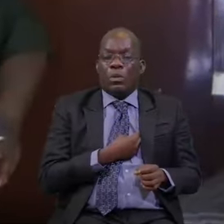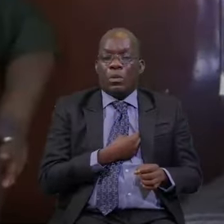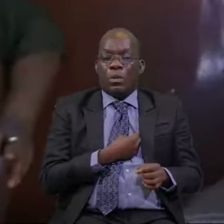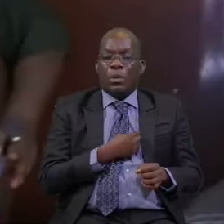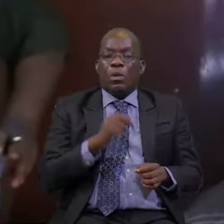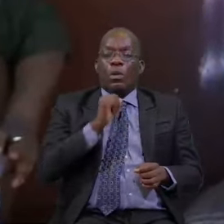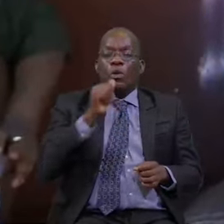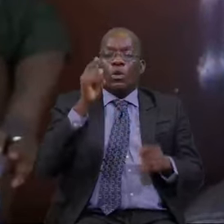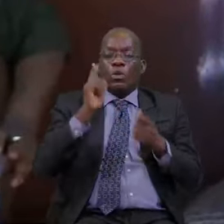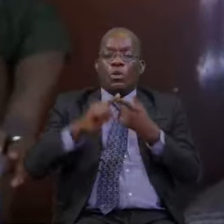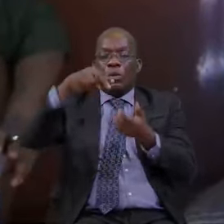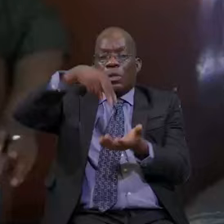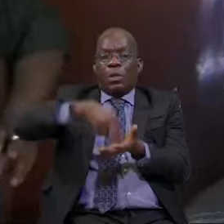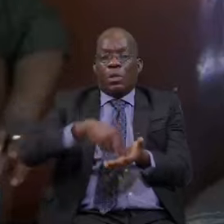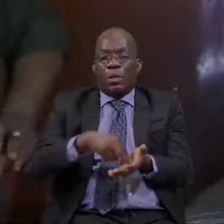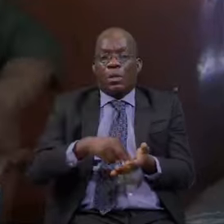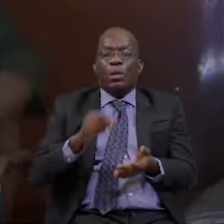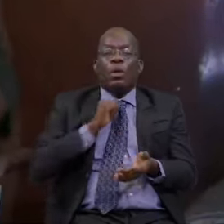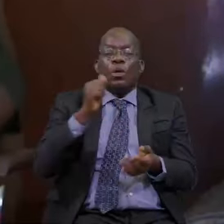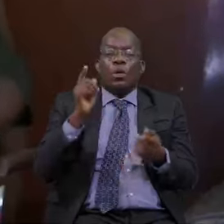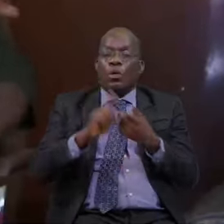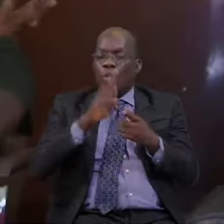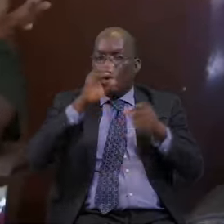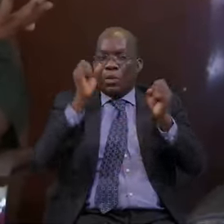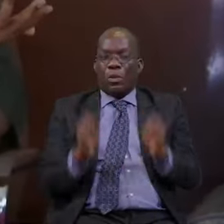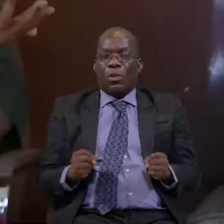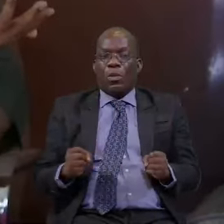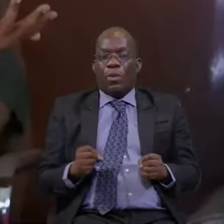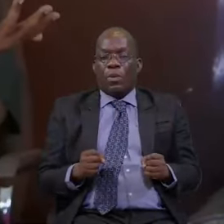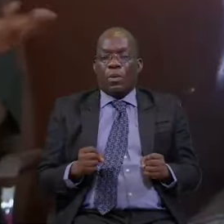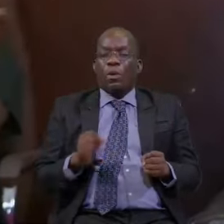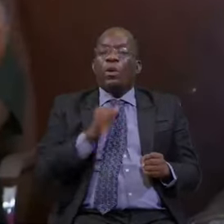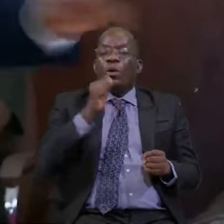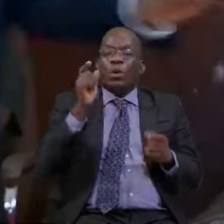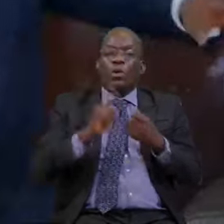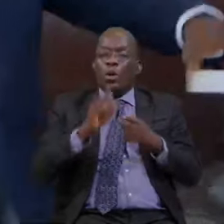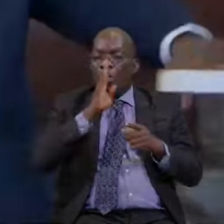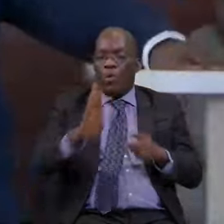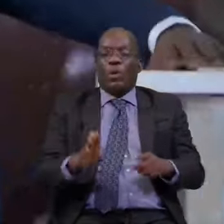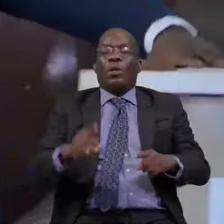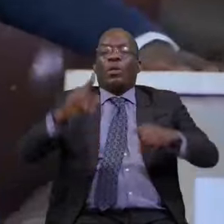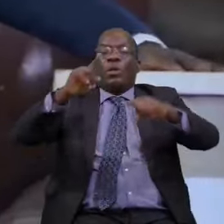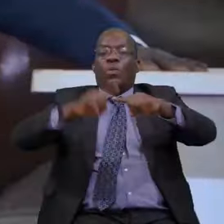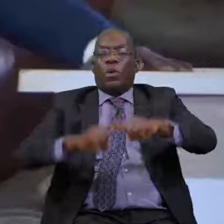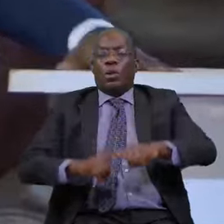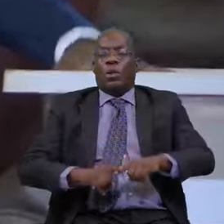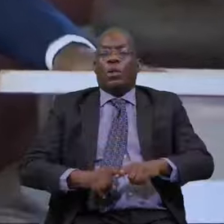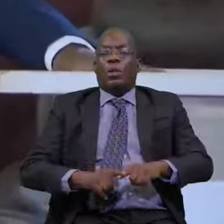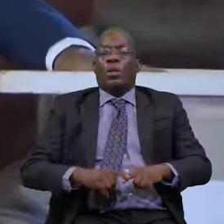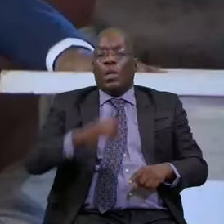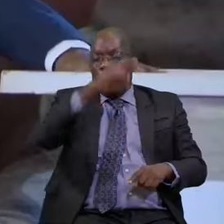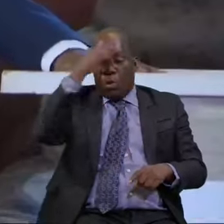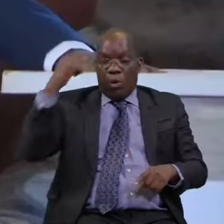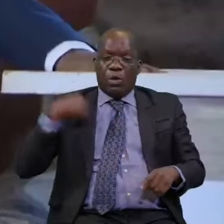Qu'est-ce qui fait qu'on ne reste pas fiable,